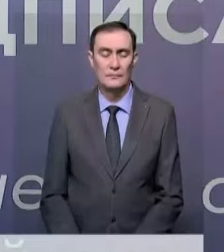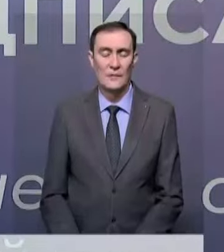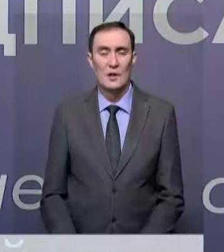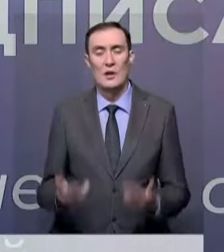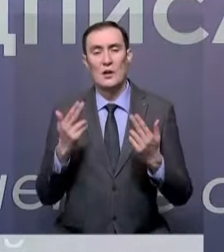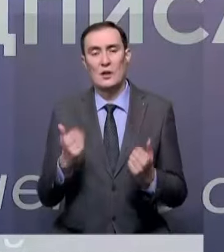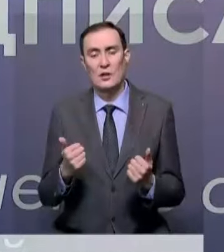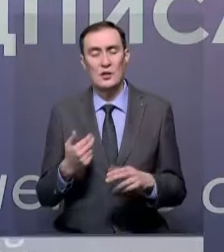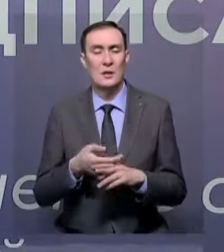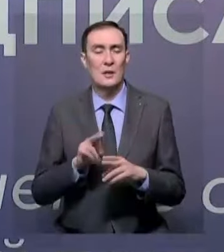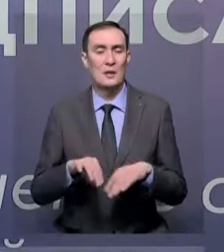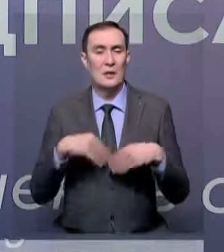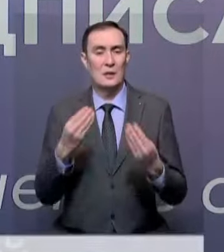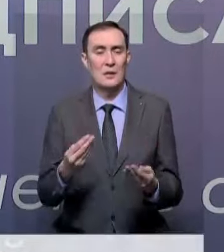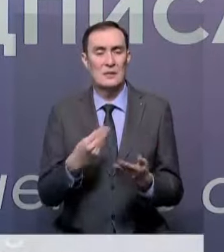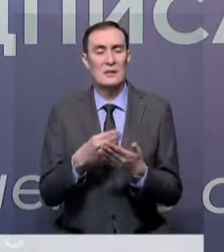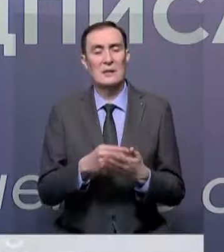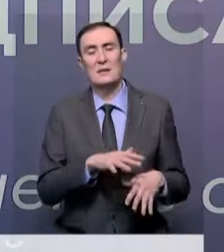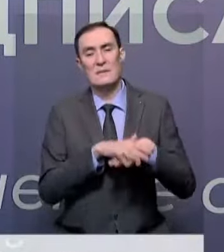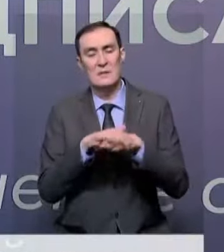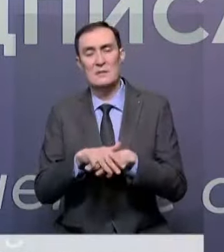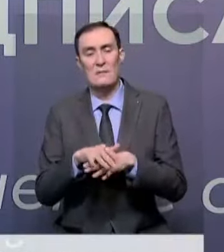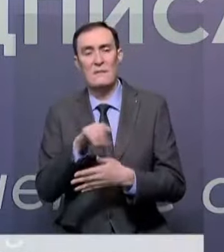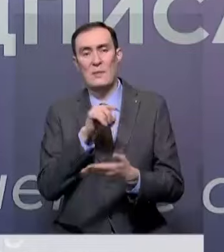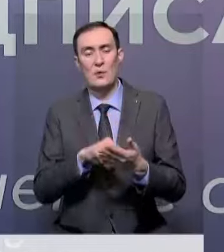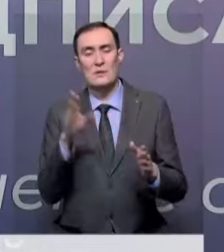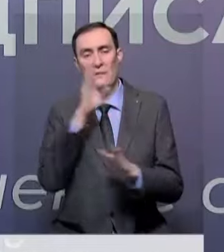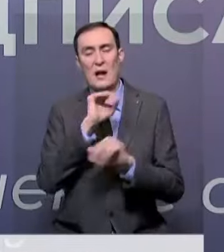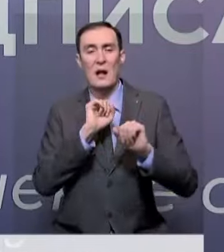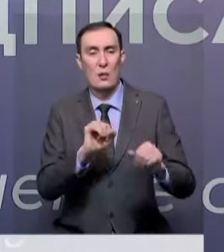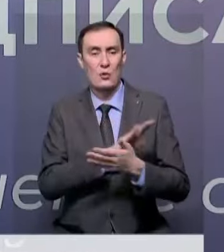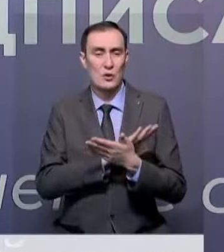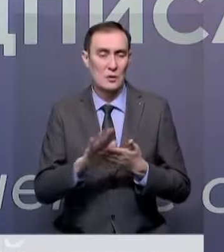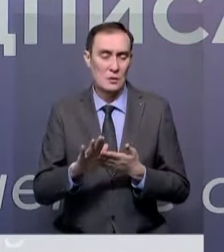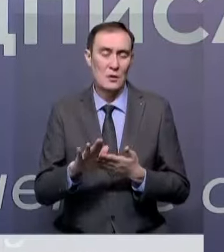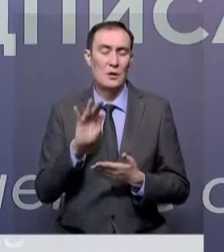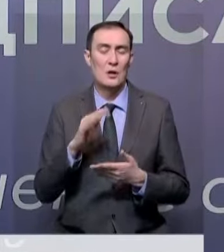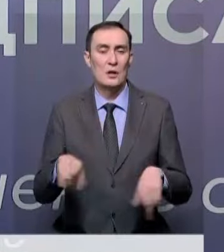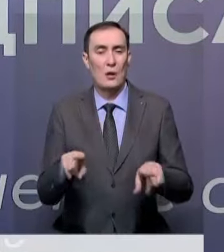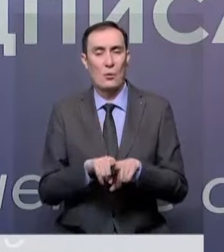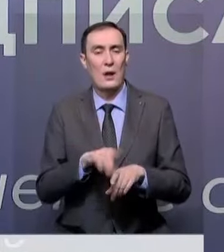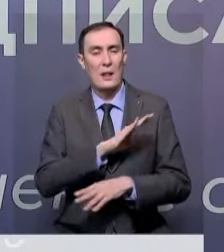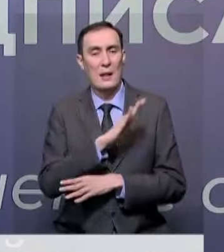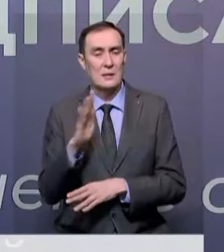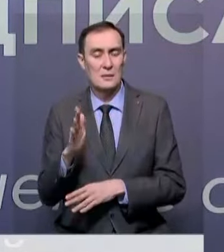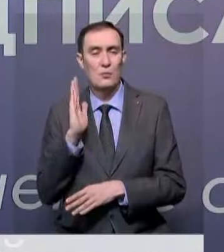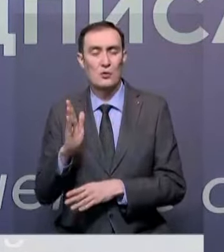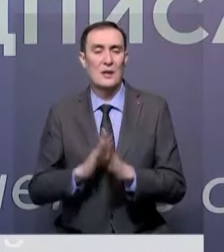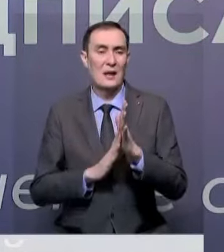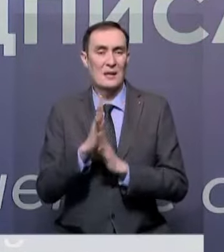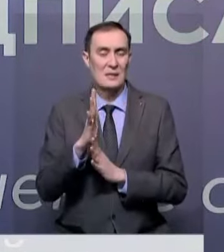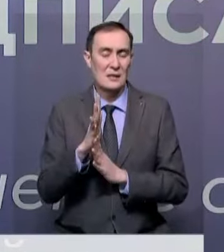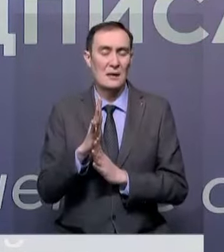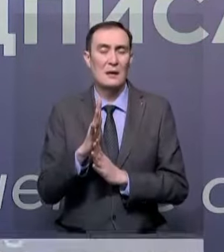Безусловно, это даст инвестиции в первую очередь в экологию. Почему? Потому что такой лес, он растет